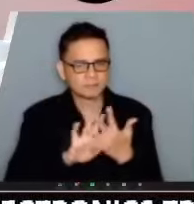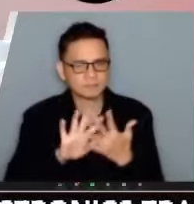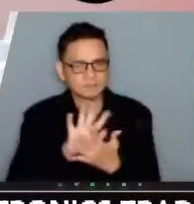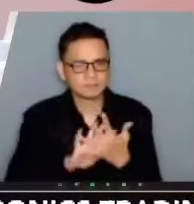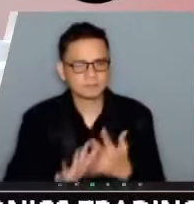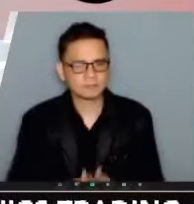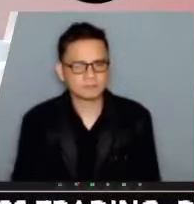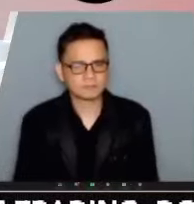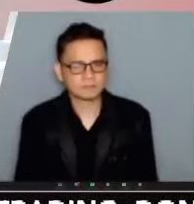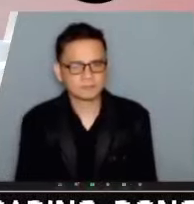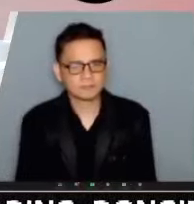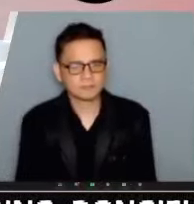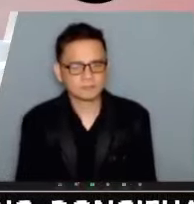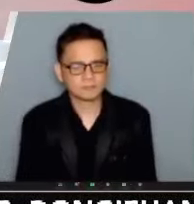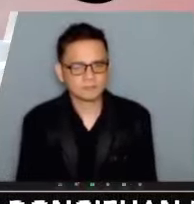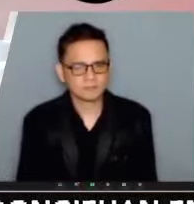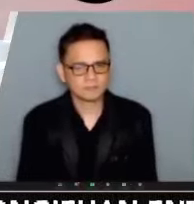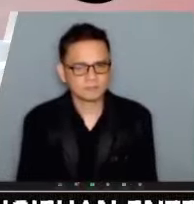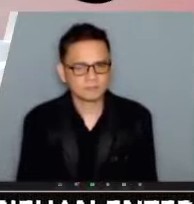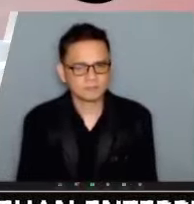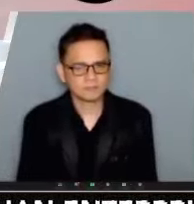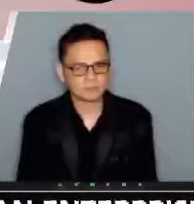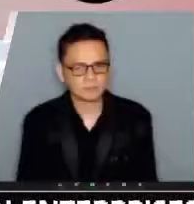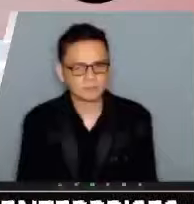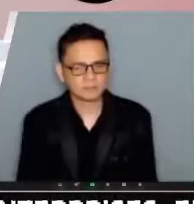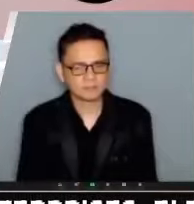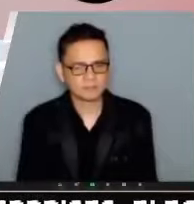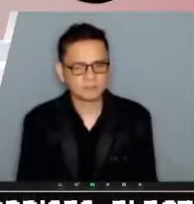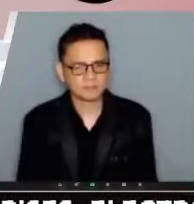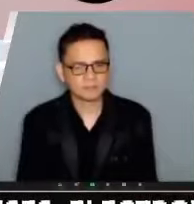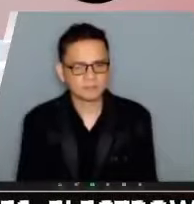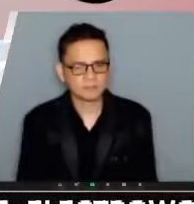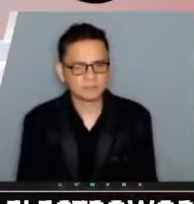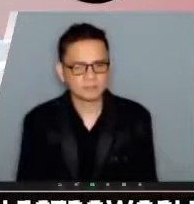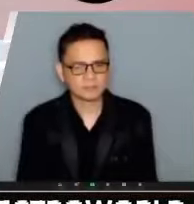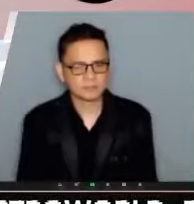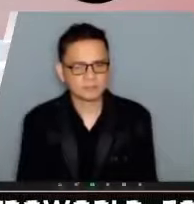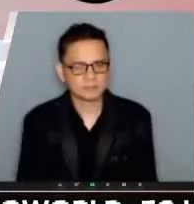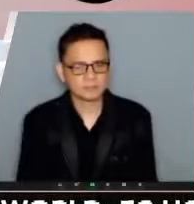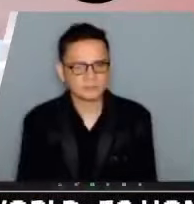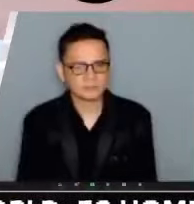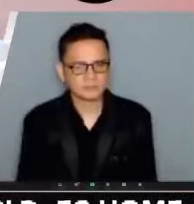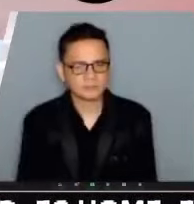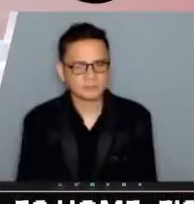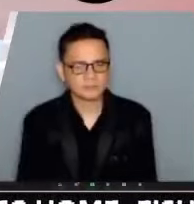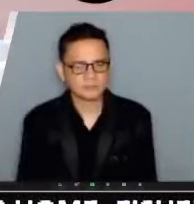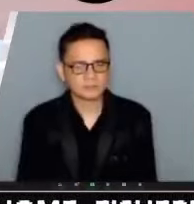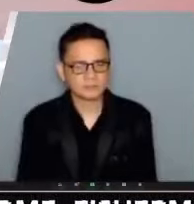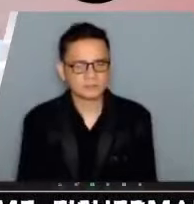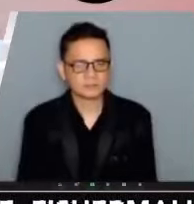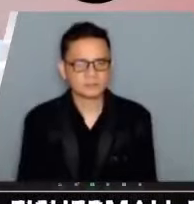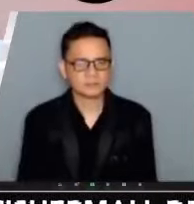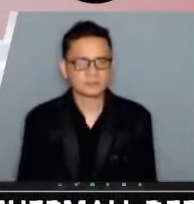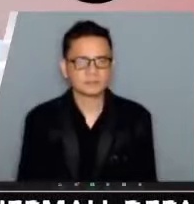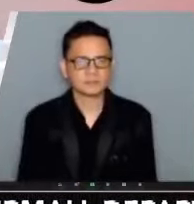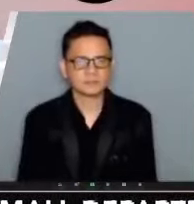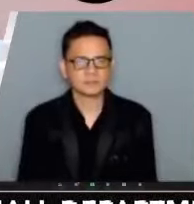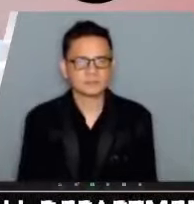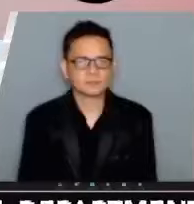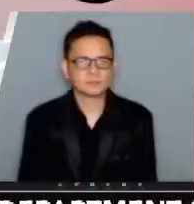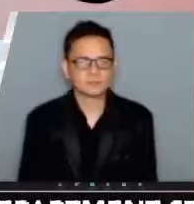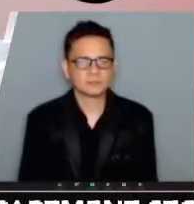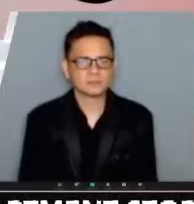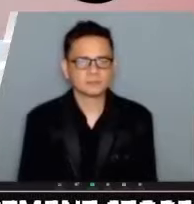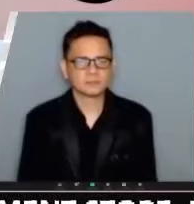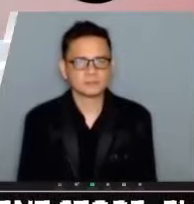Okay. So, sabi natin mga 148 ang registered na umuwi, no? 11,000 na mga Pilipino, 10 to 11,000